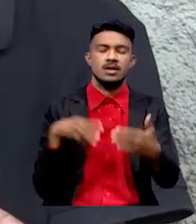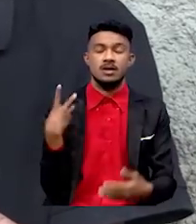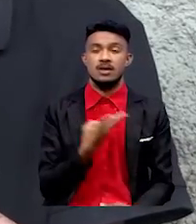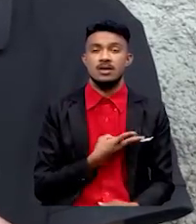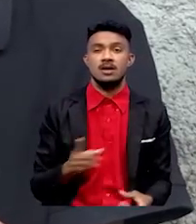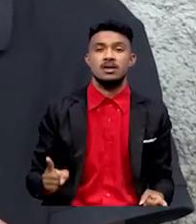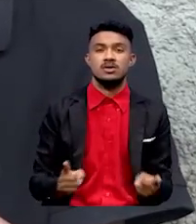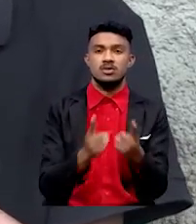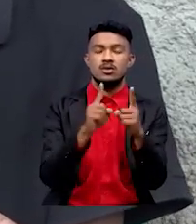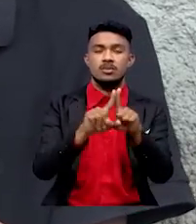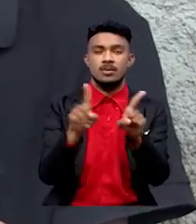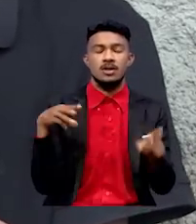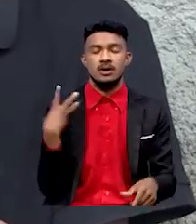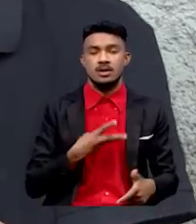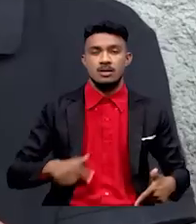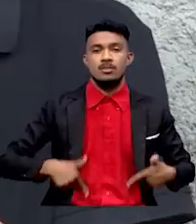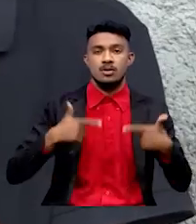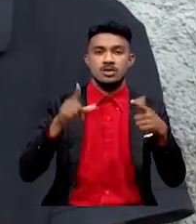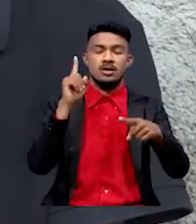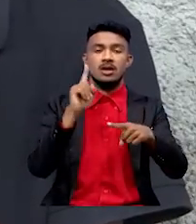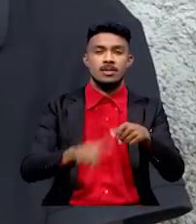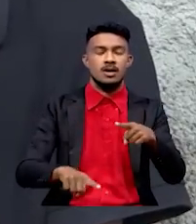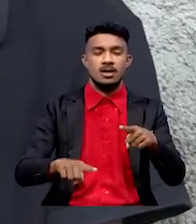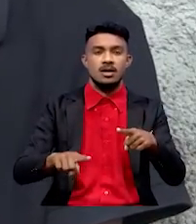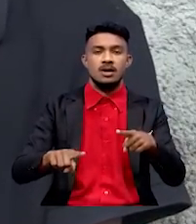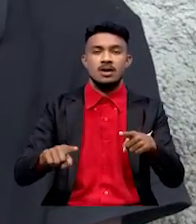tidak murus ini telah berlakon lakon pun tadi.